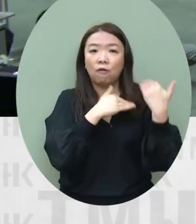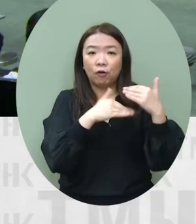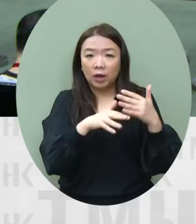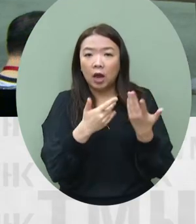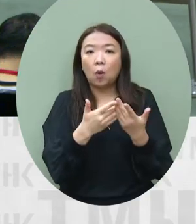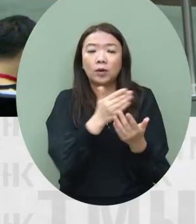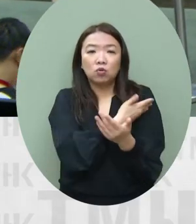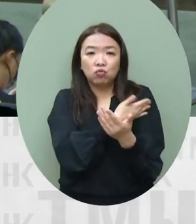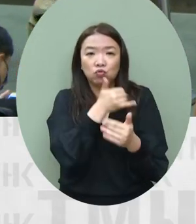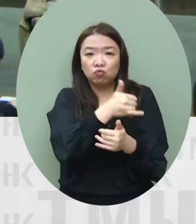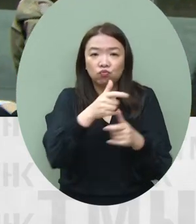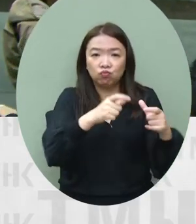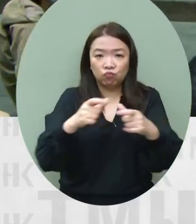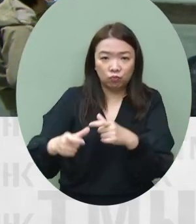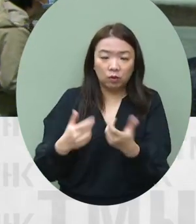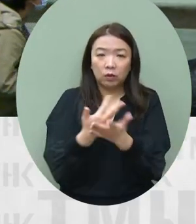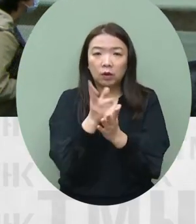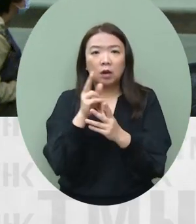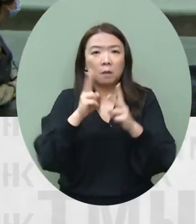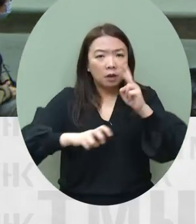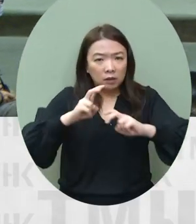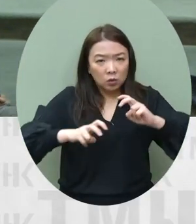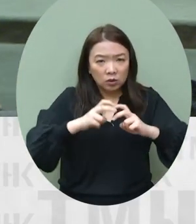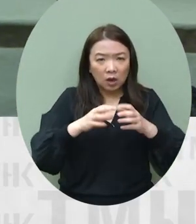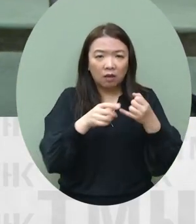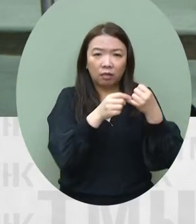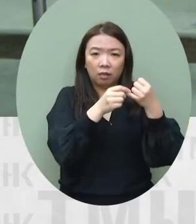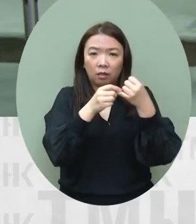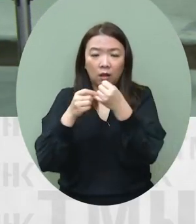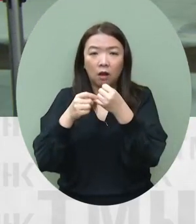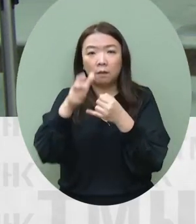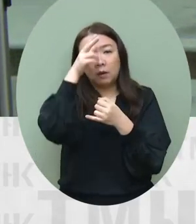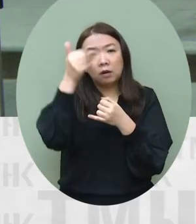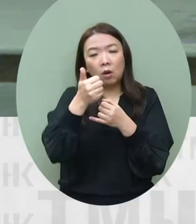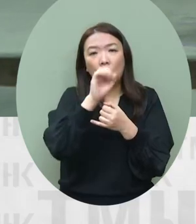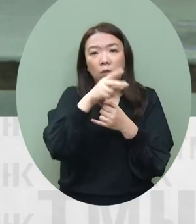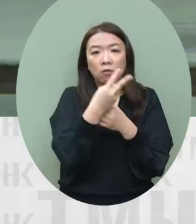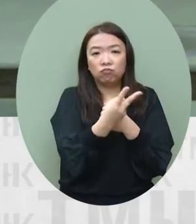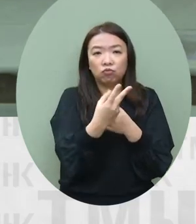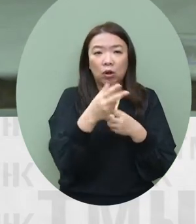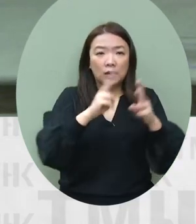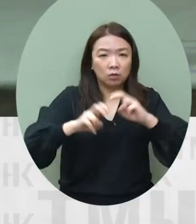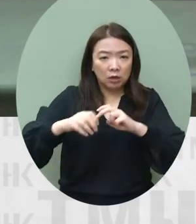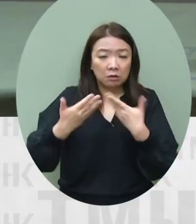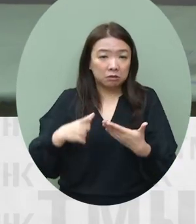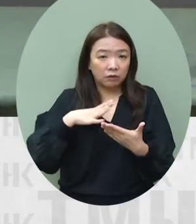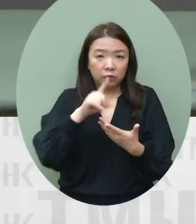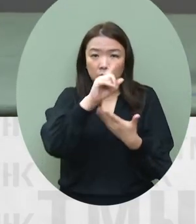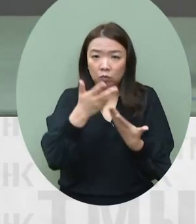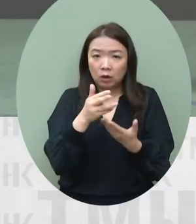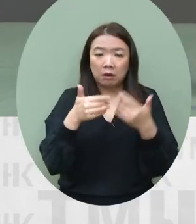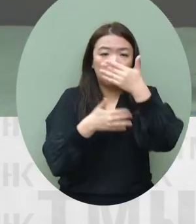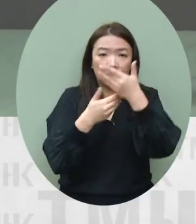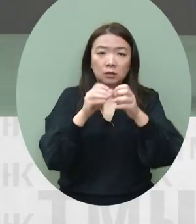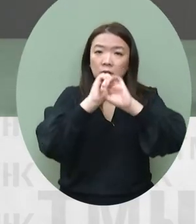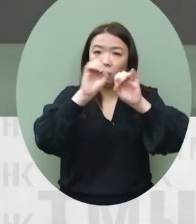界就有聲音咧，真係覺得係用調查去做一個拖字訣。咁其實特首會唔會話兩個調查個進度係點樣呢？同埋幾時同市民交代